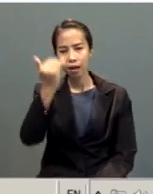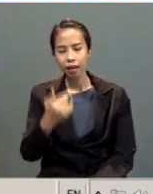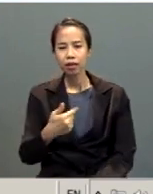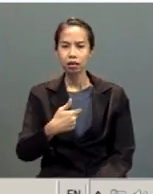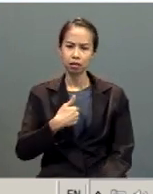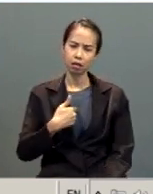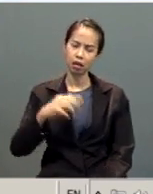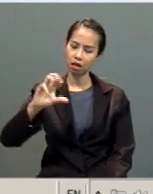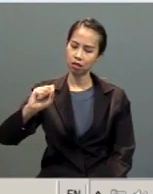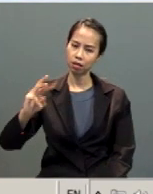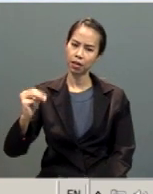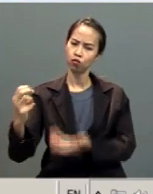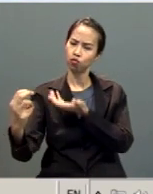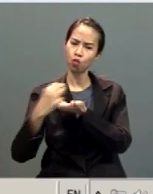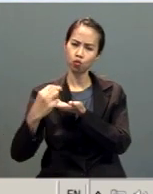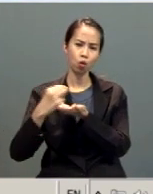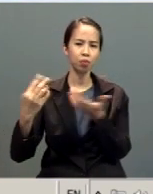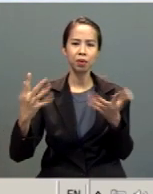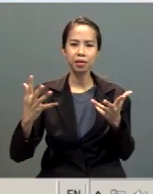บาทกำหนดหลักเกณฑ์ให้ครอบครัวที่ขึ้นทะเบียนผู้ประกอบอาชีพเกษตรกรรมและสมาชิกในครอบครัวที่ช่วยทำเกษตรกรรมถือว่าเป็นกลุ่มเกษตรกรเพราะฉะนั้นมันก็จะไม่ผ่านเกณฑ์นี้แต่ว่าเดี๋ยวจะมีมาตรการเยียวยากลุ่มเกษตรกรออกมาโดยเฉพาะในเร็วๆนี้ค่ะแล้วก็ย้ำนะคะสำหรับคำถามของหลายๆคนที่บอกว่าทำไมยังไม่ได้รับแจ้งจากSMS